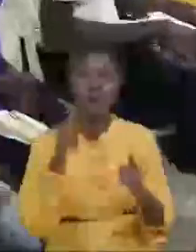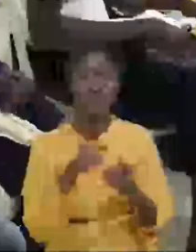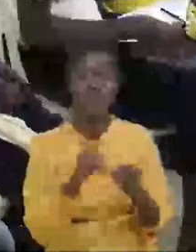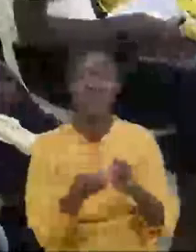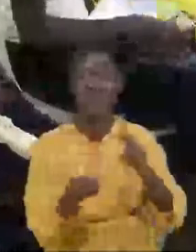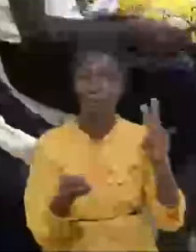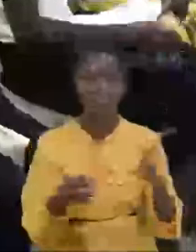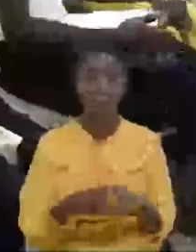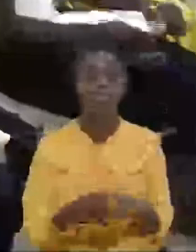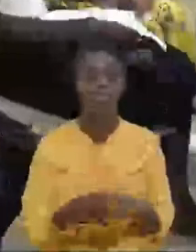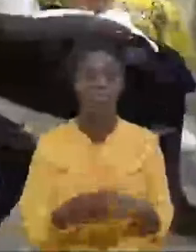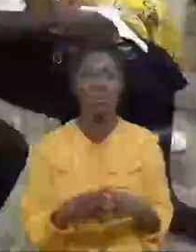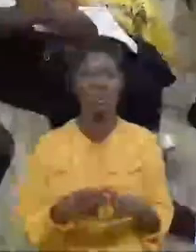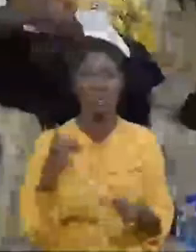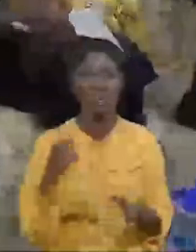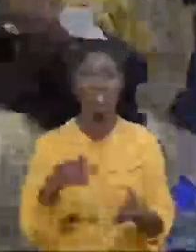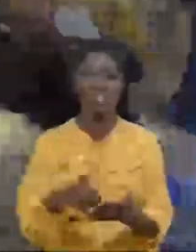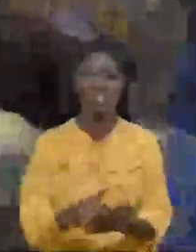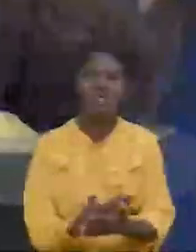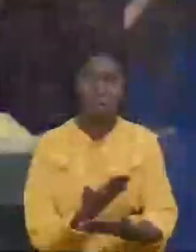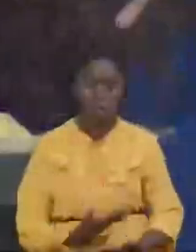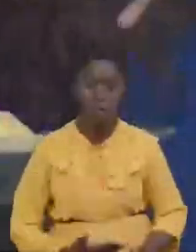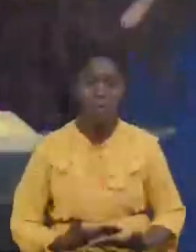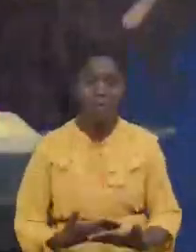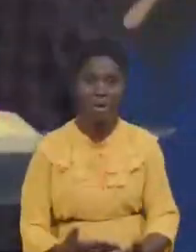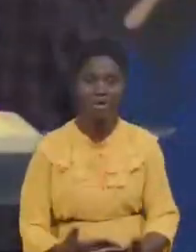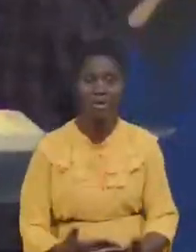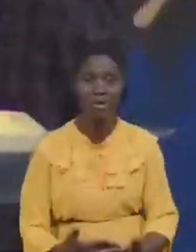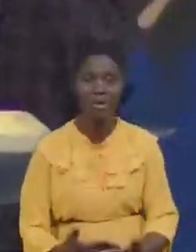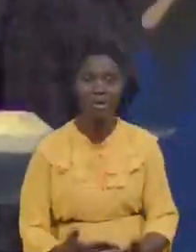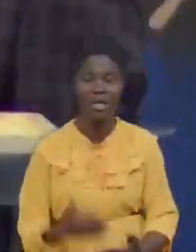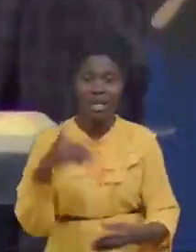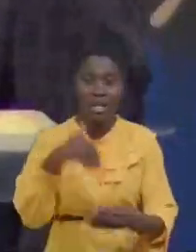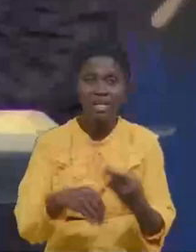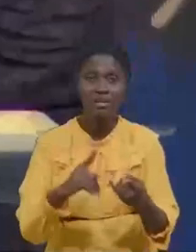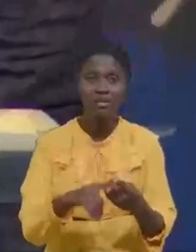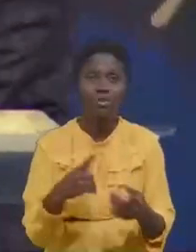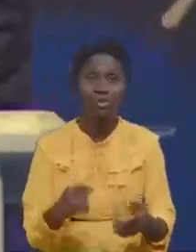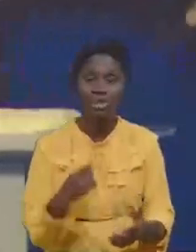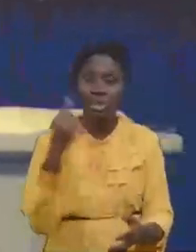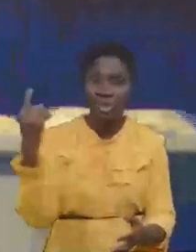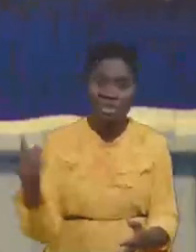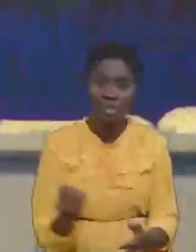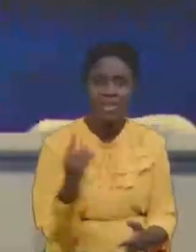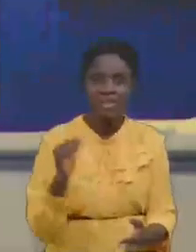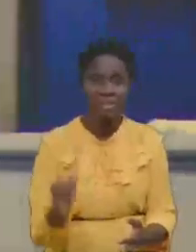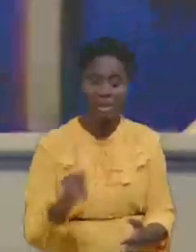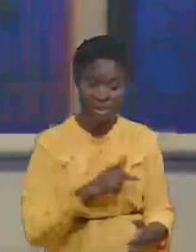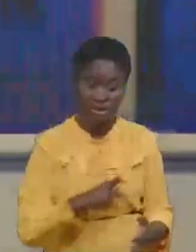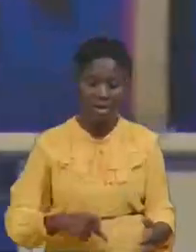point. La nouvelle naissance dans le royaume éternel. Il y a la